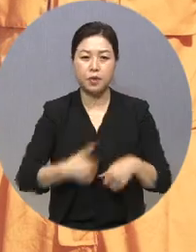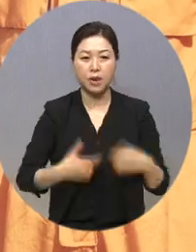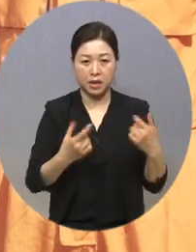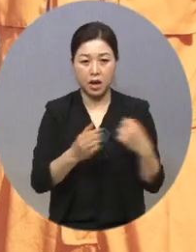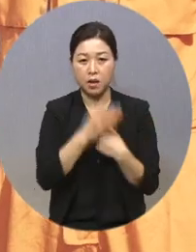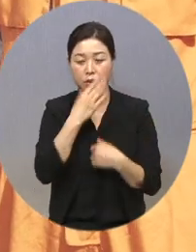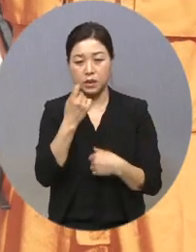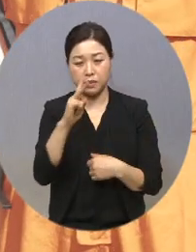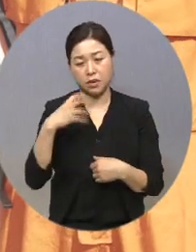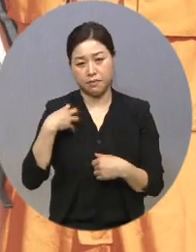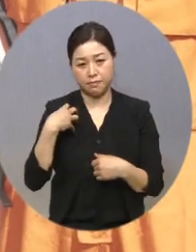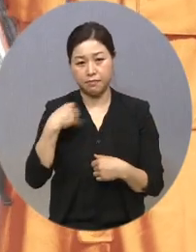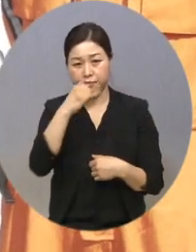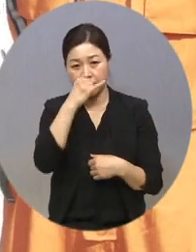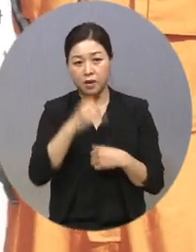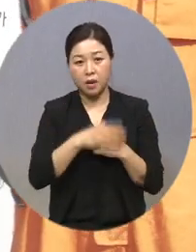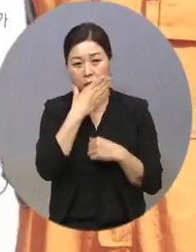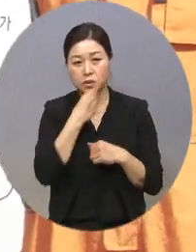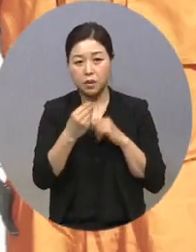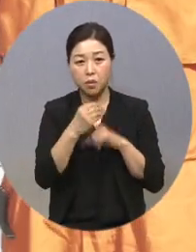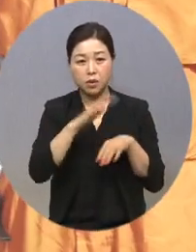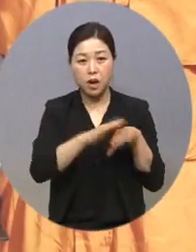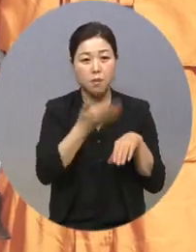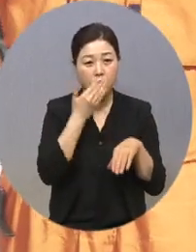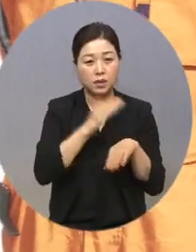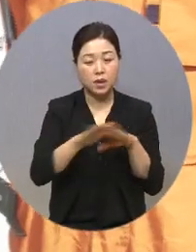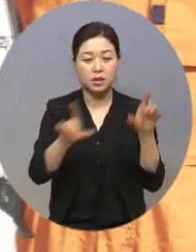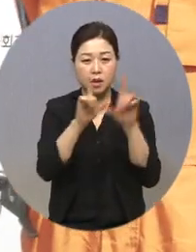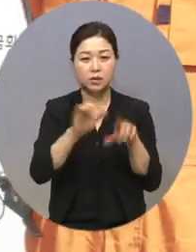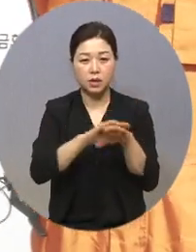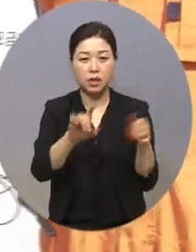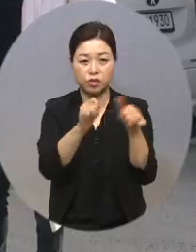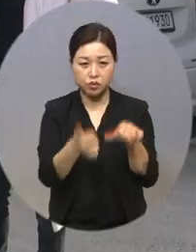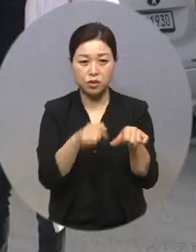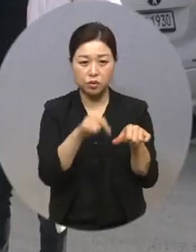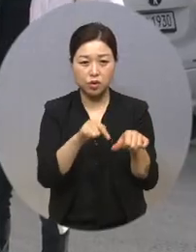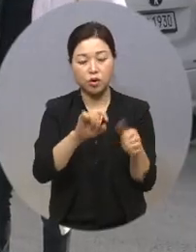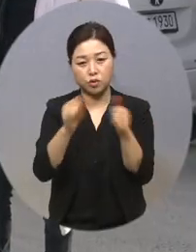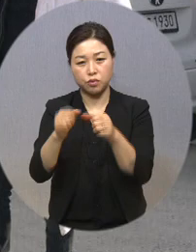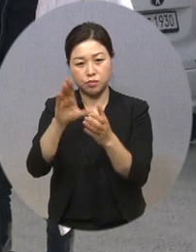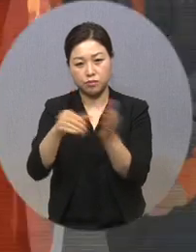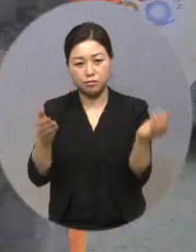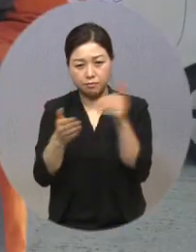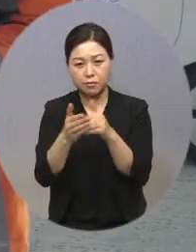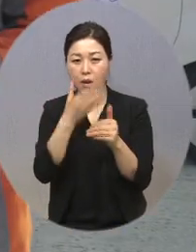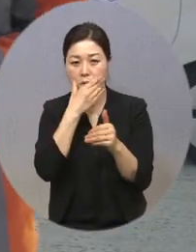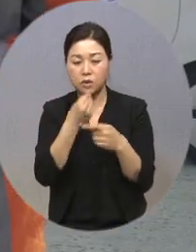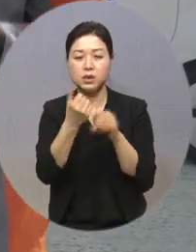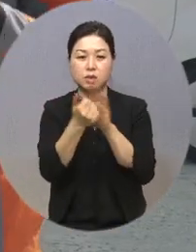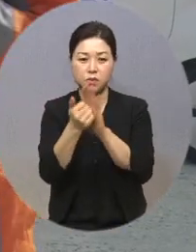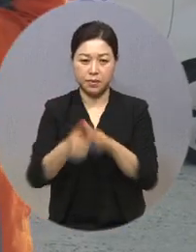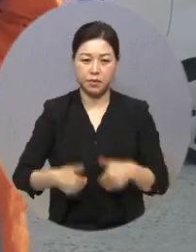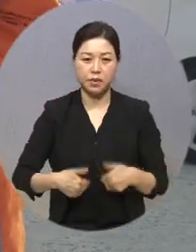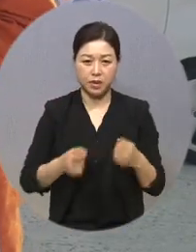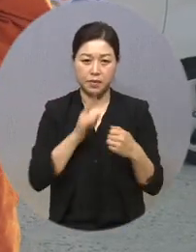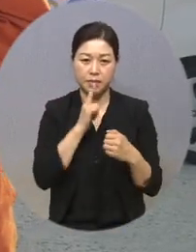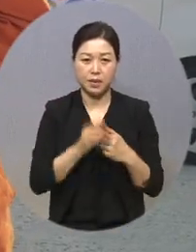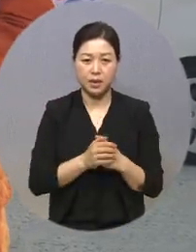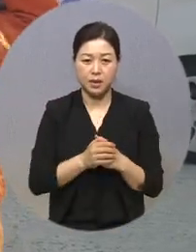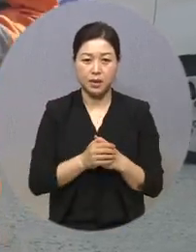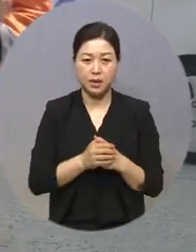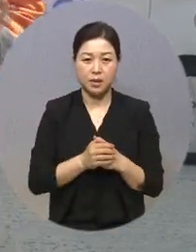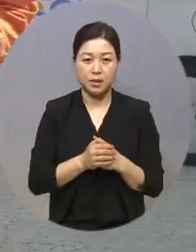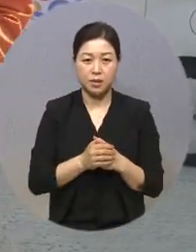복지가 뭐냐면 잘 먹고 잘 살고 잘 죽는 거. 죽을 때까지 해줘야 할 거 아니에요, 복지가. 그게 진짜 복지거든. 아, 아쉽게도 저희가 지금 예그린에